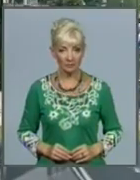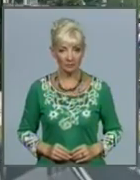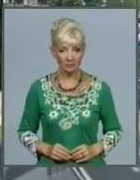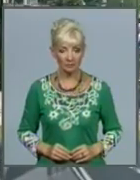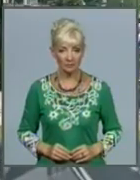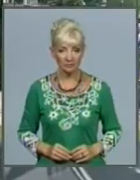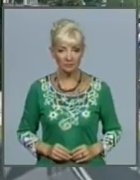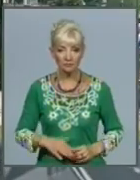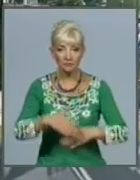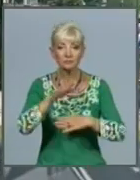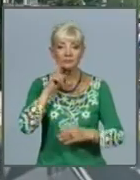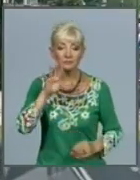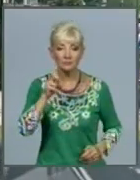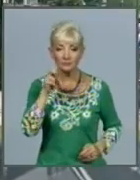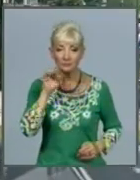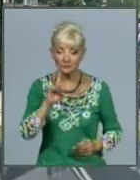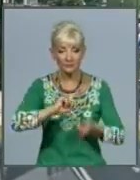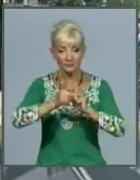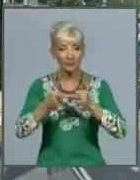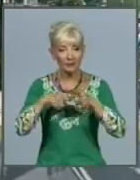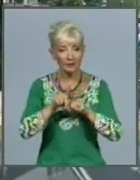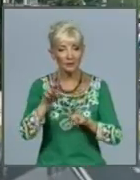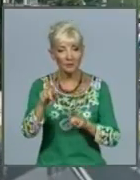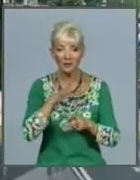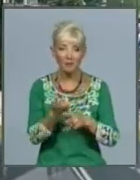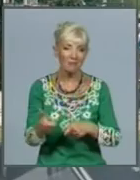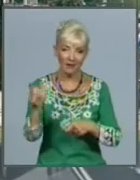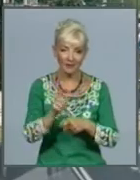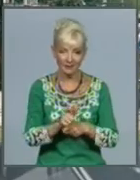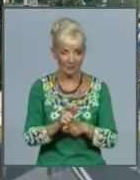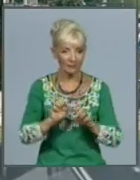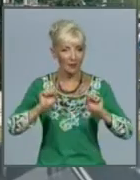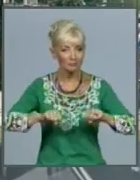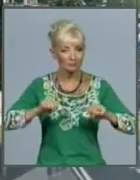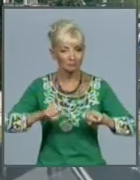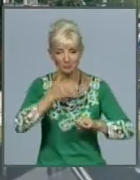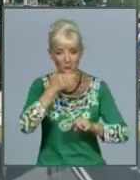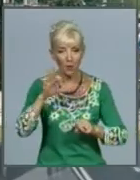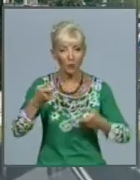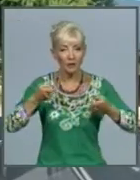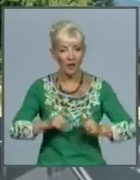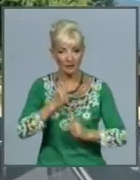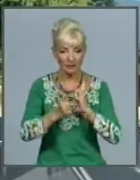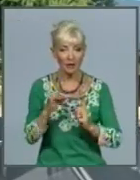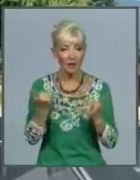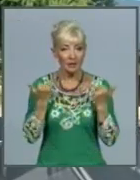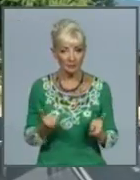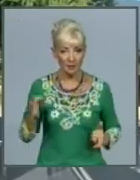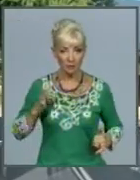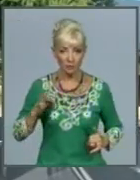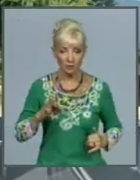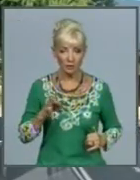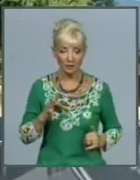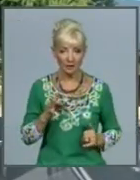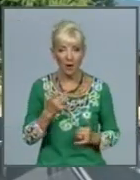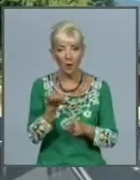Молодіжний парк зробили так, щоб він був максимально функціональним. Він реально змінився і тепер користується неабияким попитом.